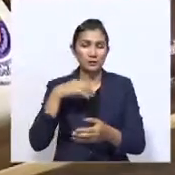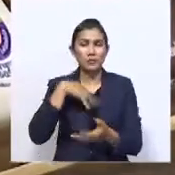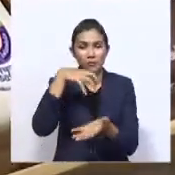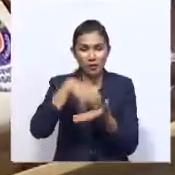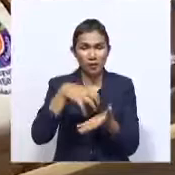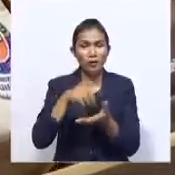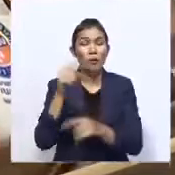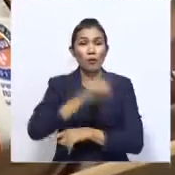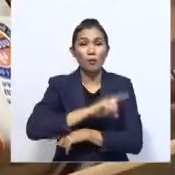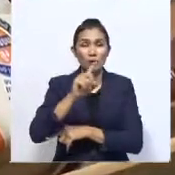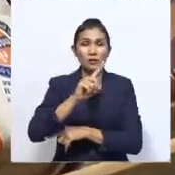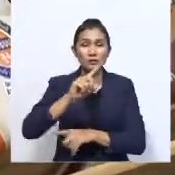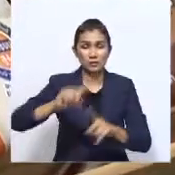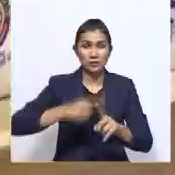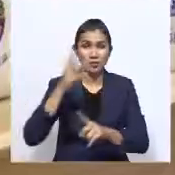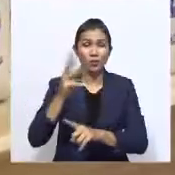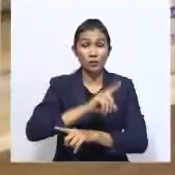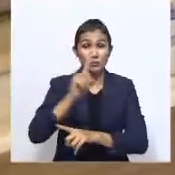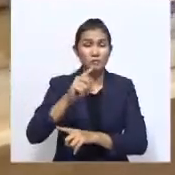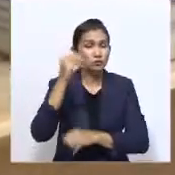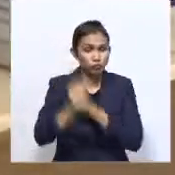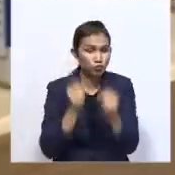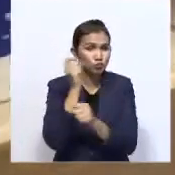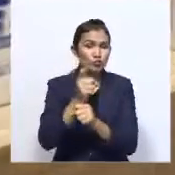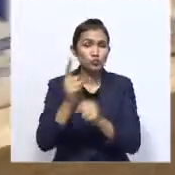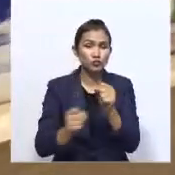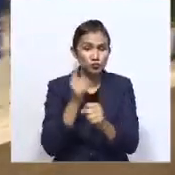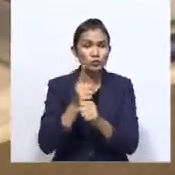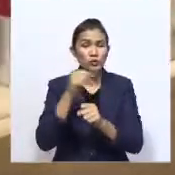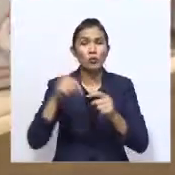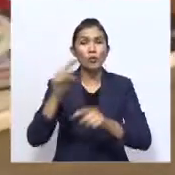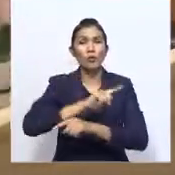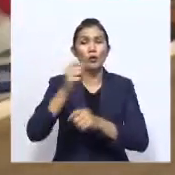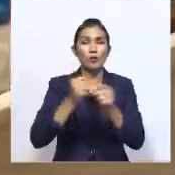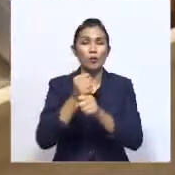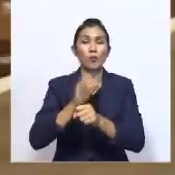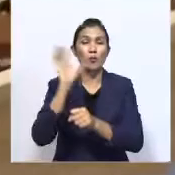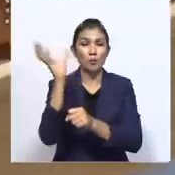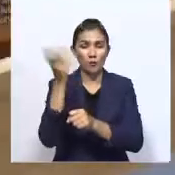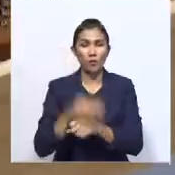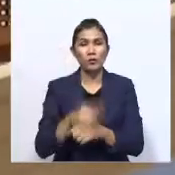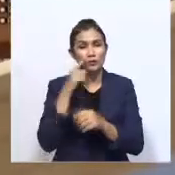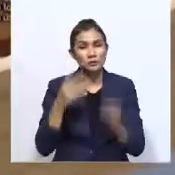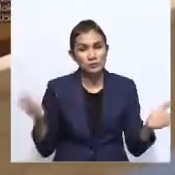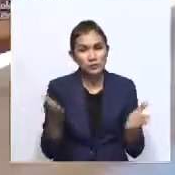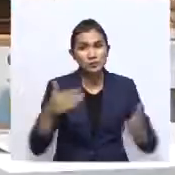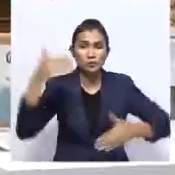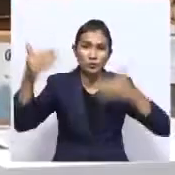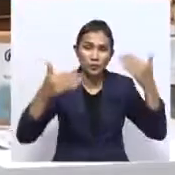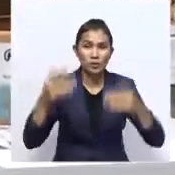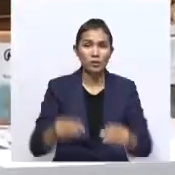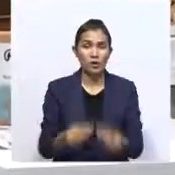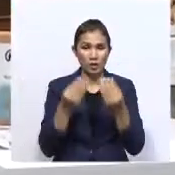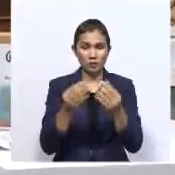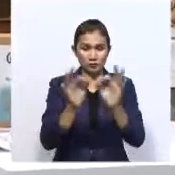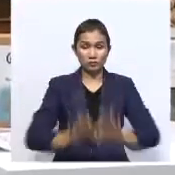ปีเป็นวันดื่มนมโลกนะคะเพื่อให้ประเทศต่างๆแล้วก็องค์กรที่ให้ความสำคัญและสนับสนุนการบริโภคนมได้ร่วมกันจัดกิจกรรมรณรงค์แล้วก็ก